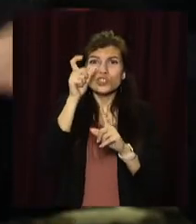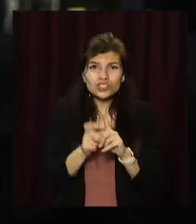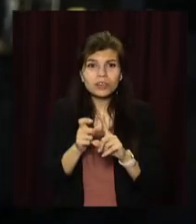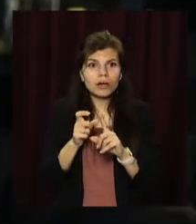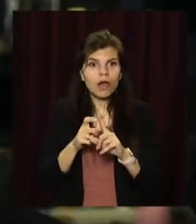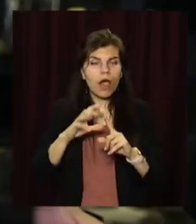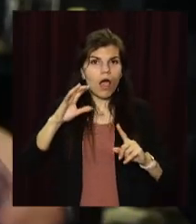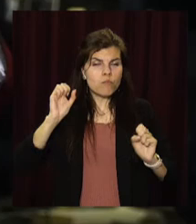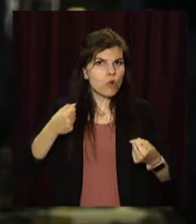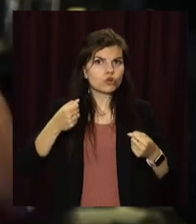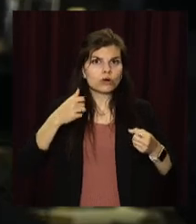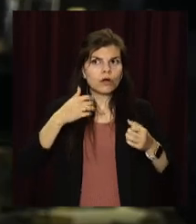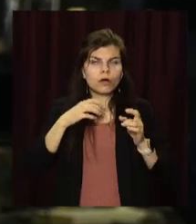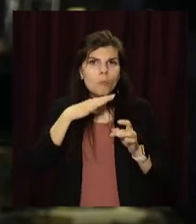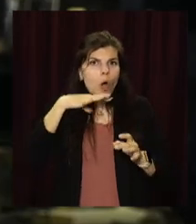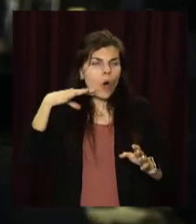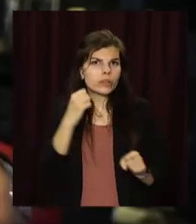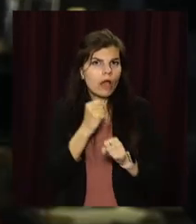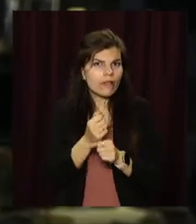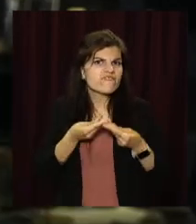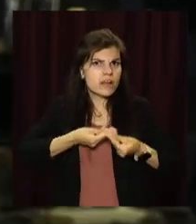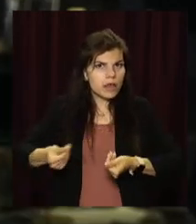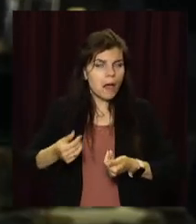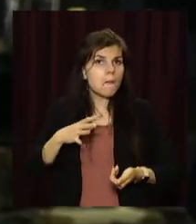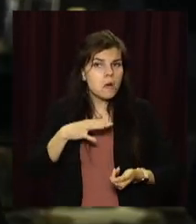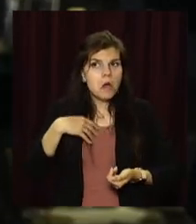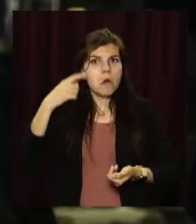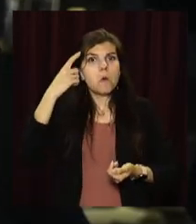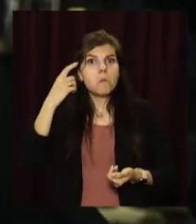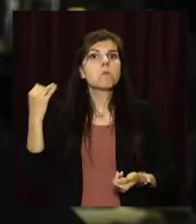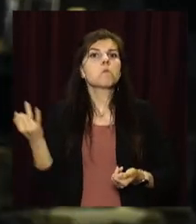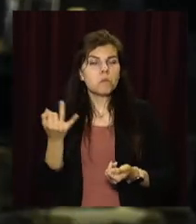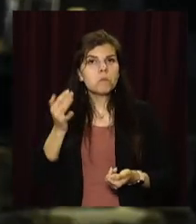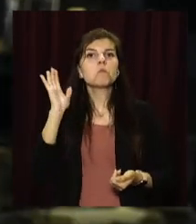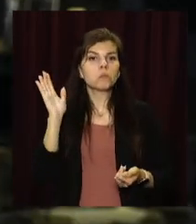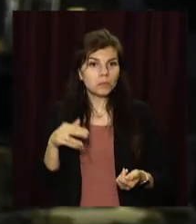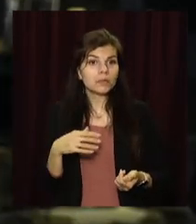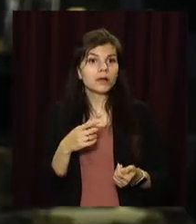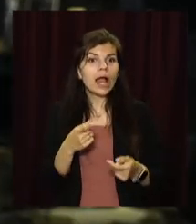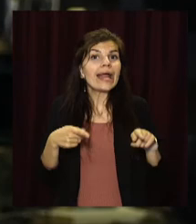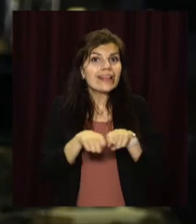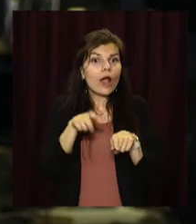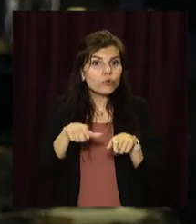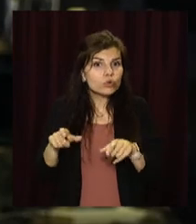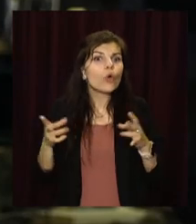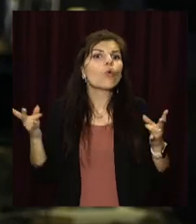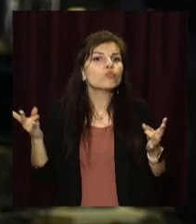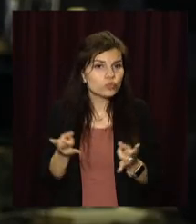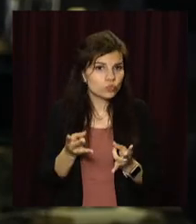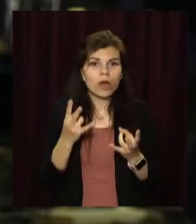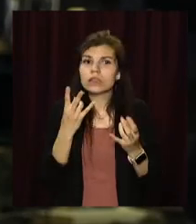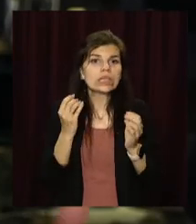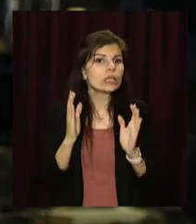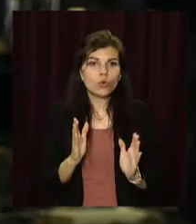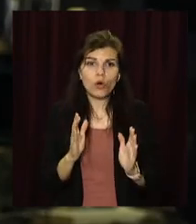світ перевернути. Досить, от і це якось і моє життя повторює. І таких людей треба не тільки